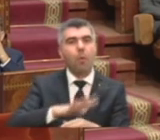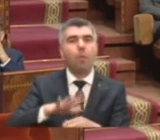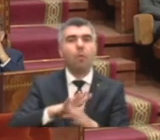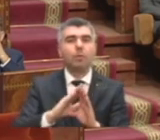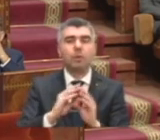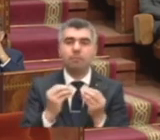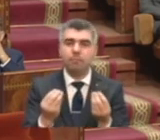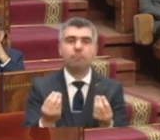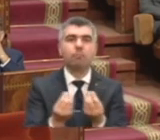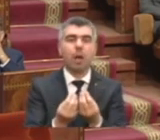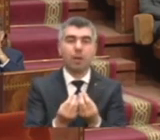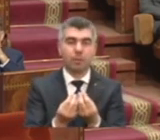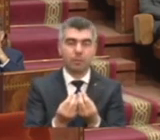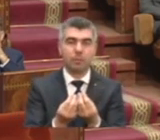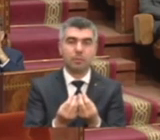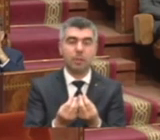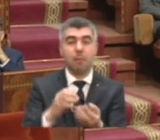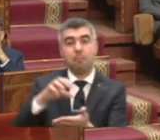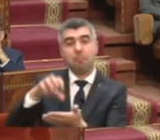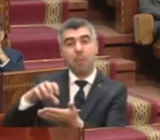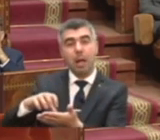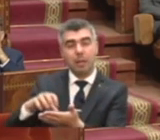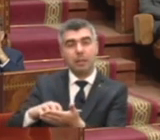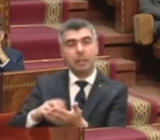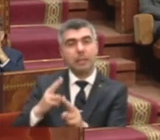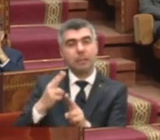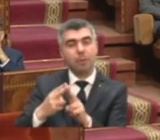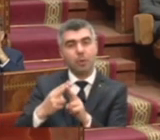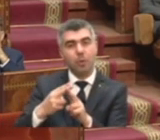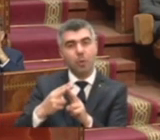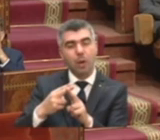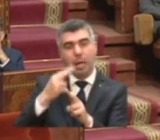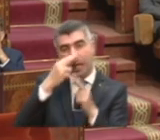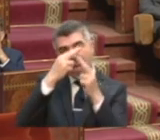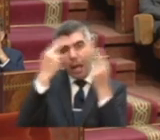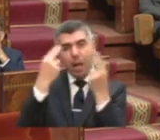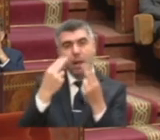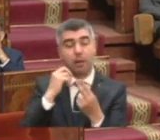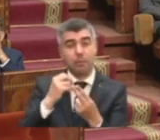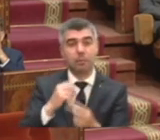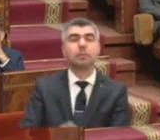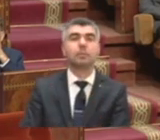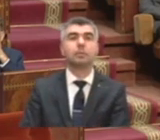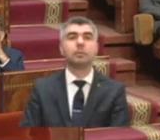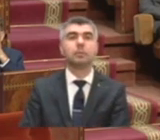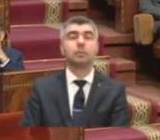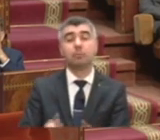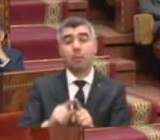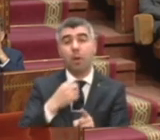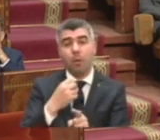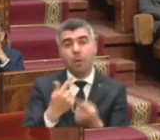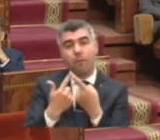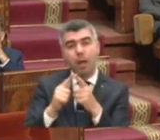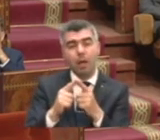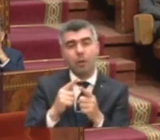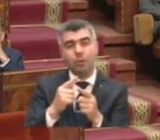الاجتماعي كذلك، ان هذه المنطقة هي منطقة سوداء ولا ما تدخلناش في اقرب وقت سيكون عندها مشاكل كبيرة، لان لا حديقة لا نادي نسوي لا دار